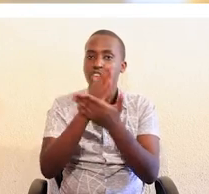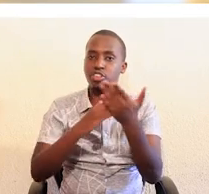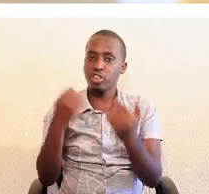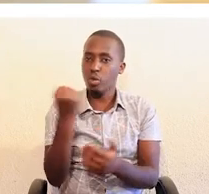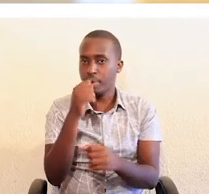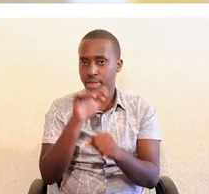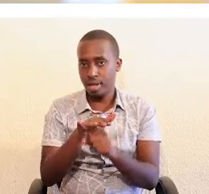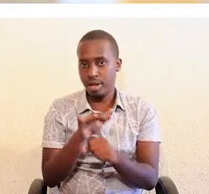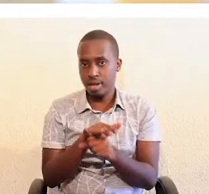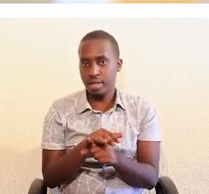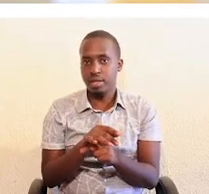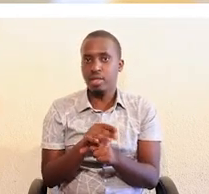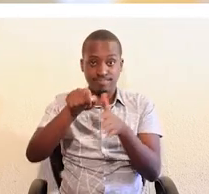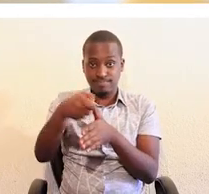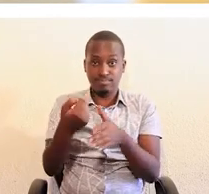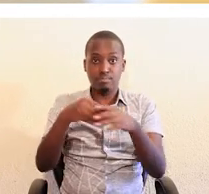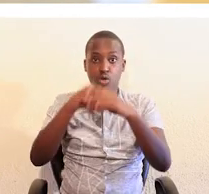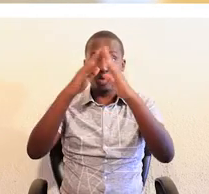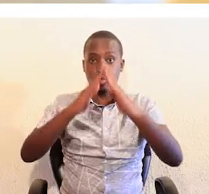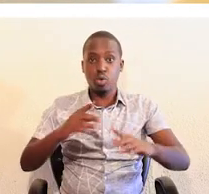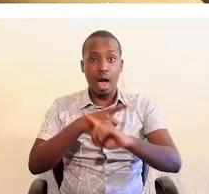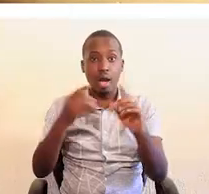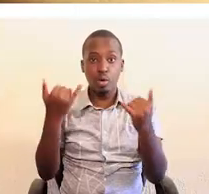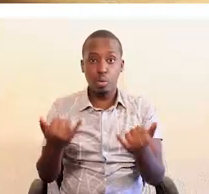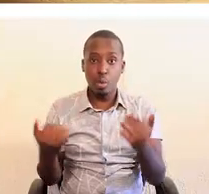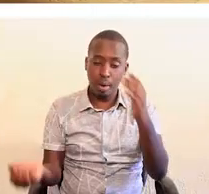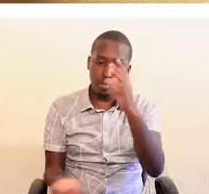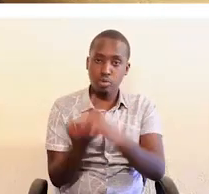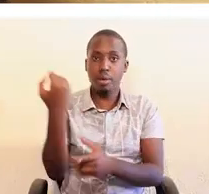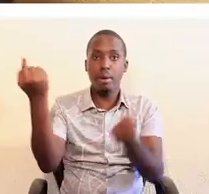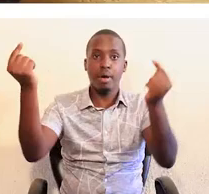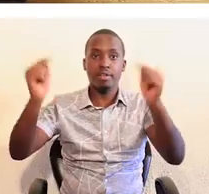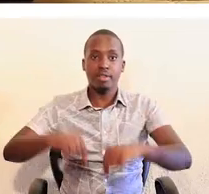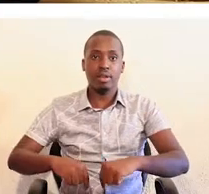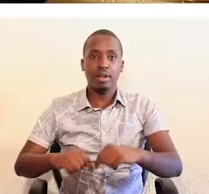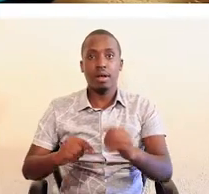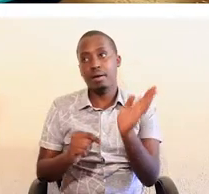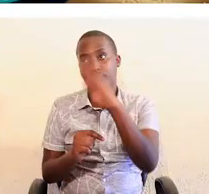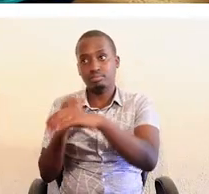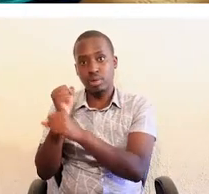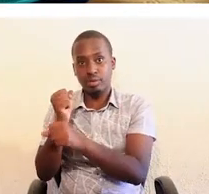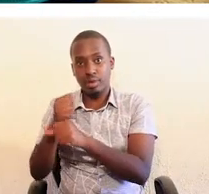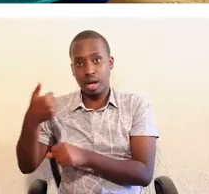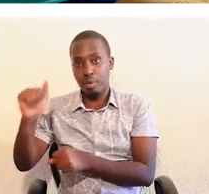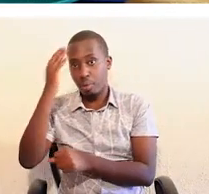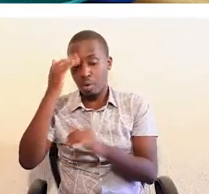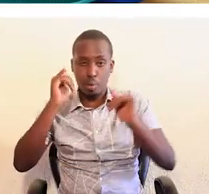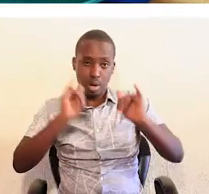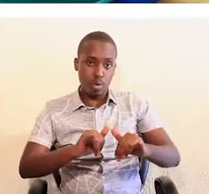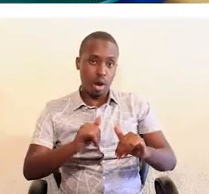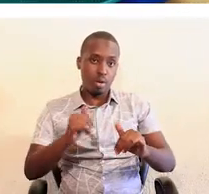iwabo ntabwo babasiga mu nzu ntibatumaga basohoka ariko noneho babyuka babazana bagasubira mu mirimo yabo